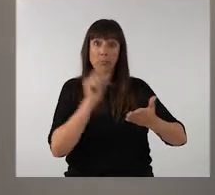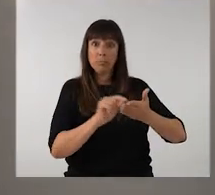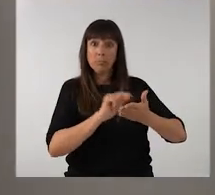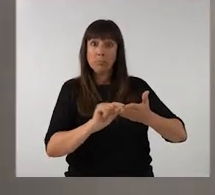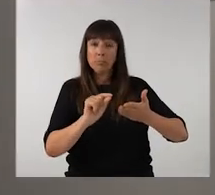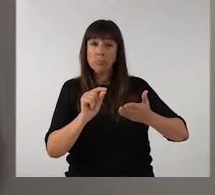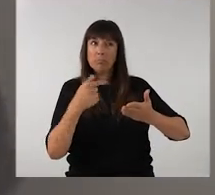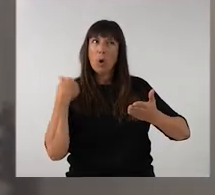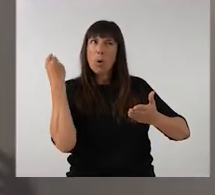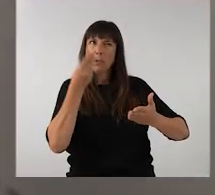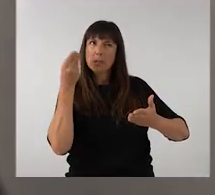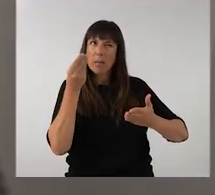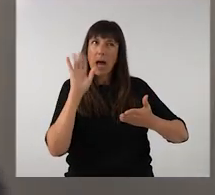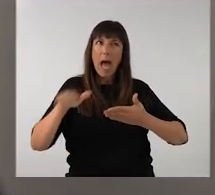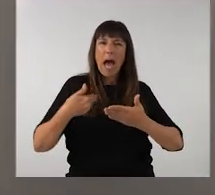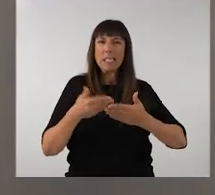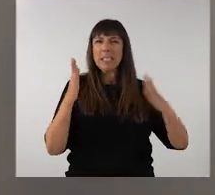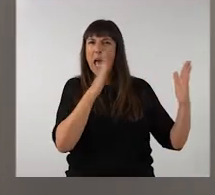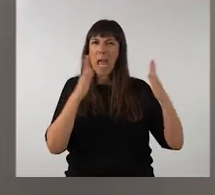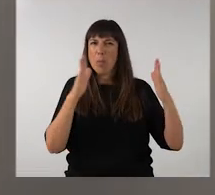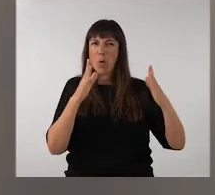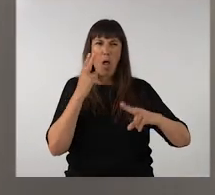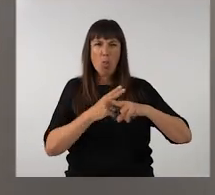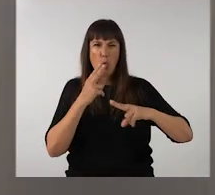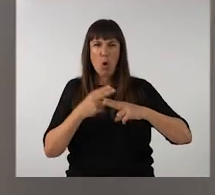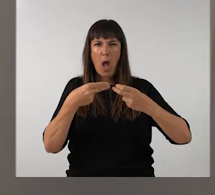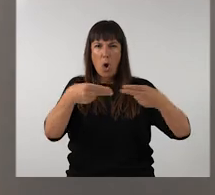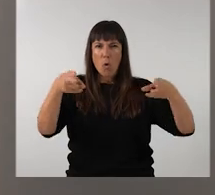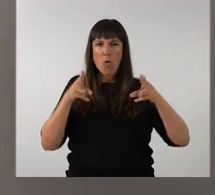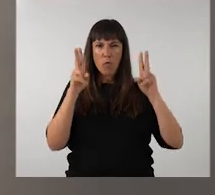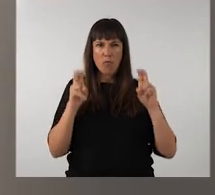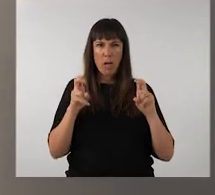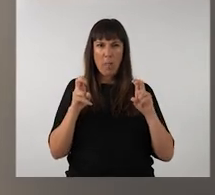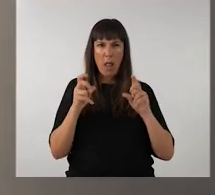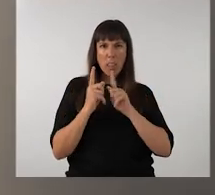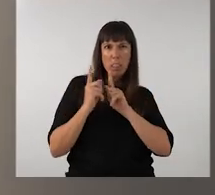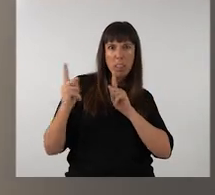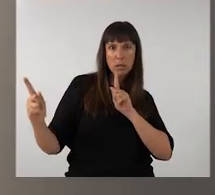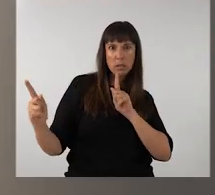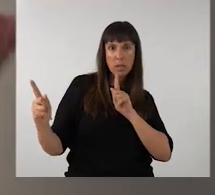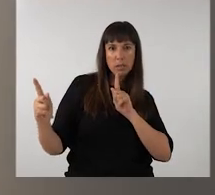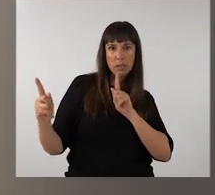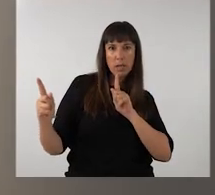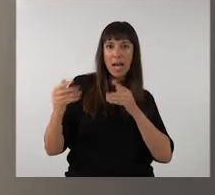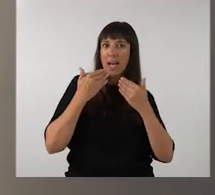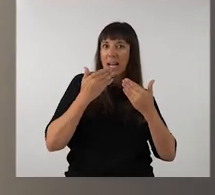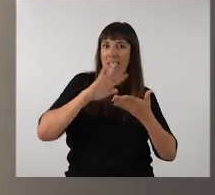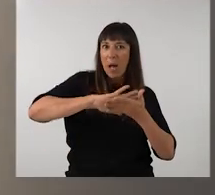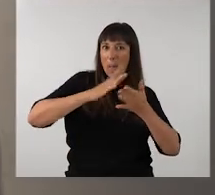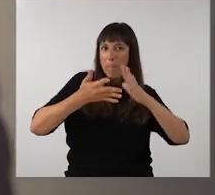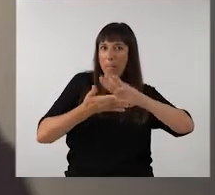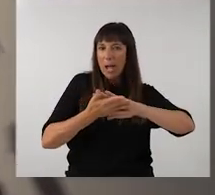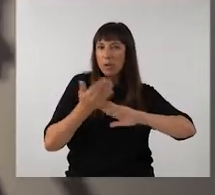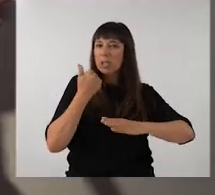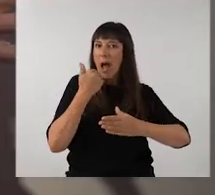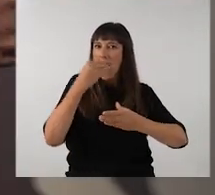Jo també pensava, quan escrivia sobre aquesta obra, que fins i tot en aquests moments tan estrictes del confinament i en què la distància amb l'altre s'imposava